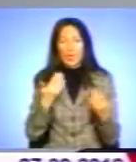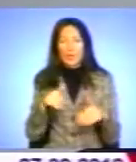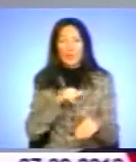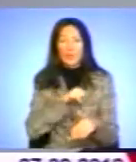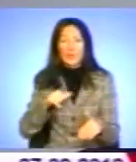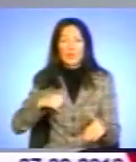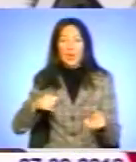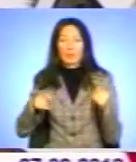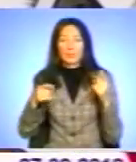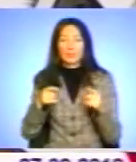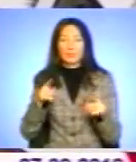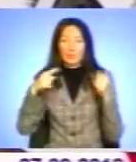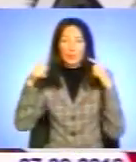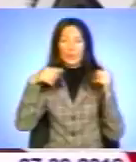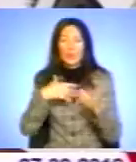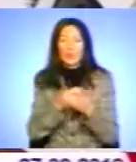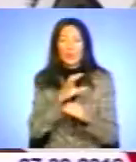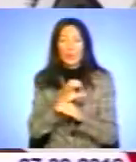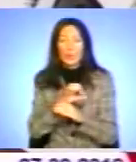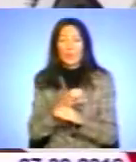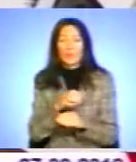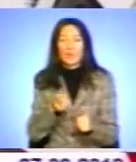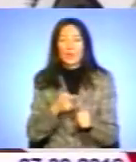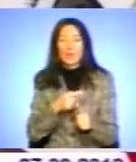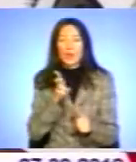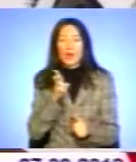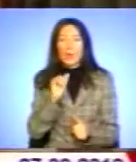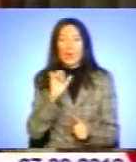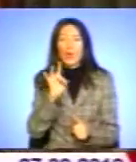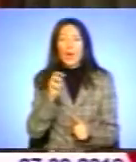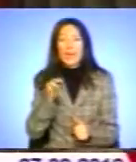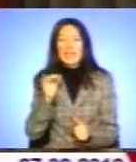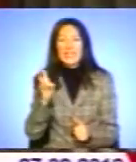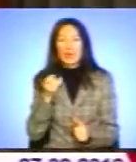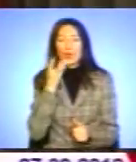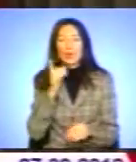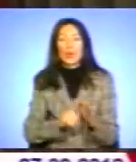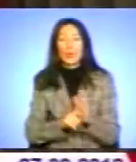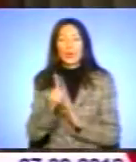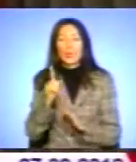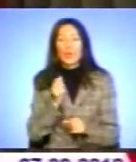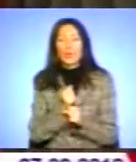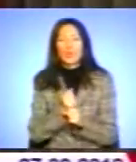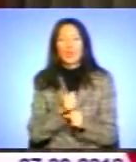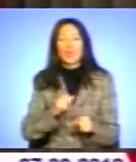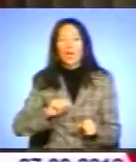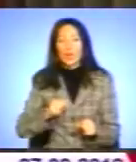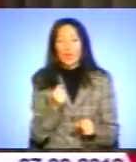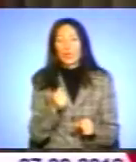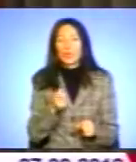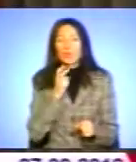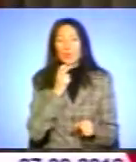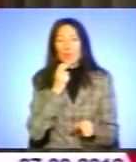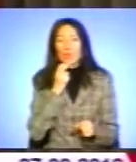майстрував свого фотоапарату. Власне творіння Павло назвав Буратіном. Пригадує, коли почав над ним працювати, друзі з посмішкою ставилися до